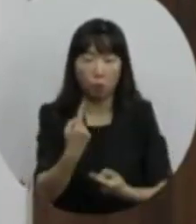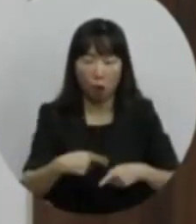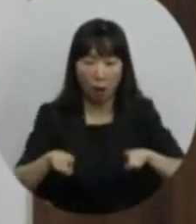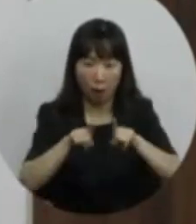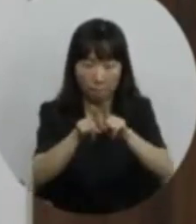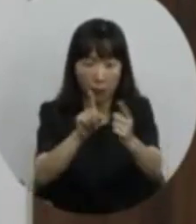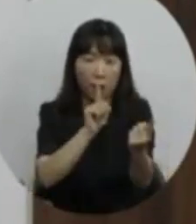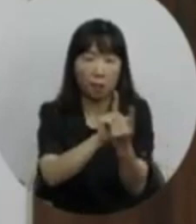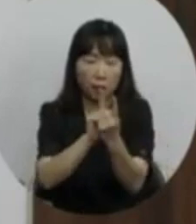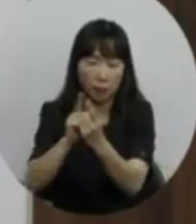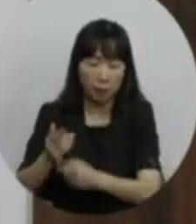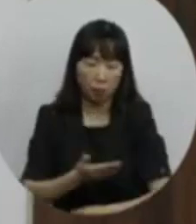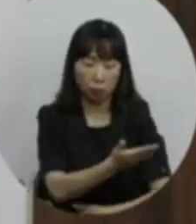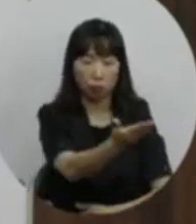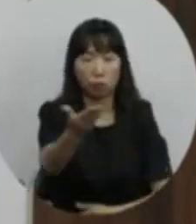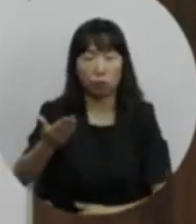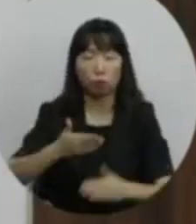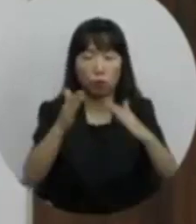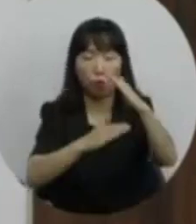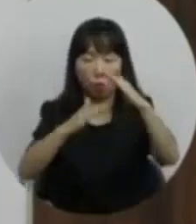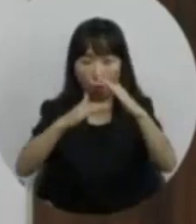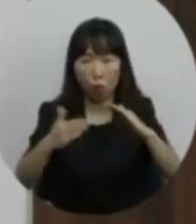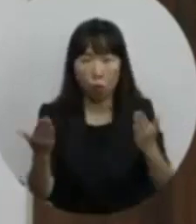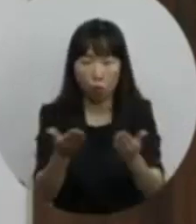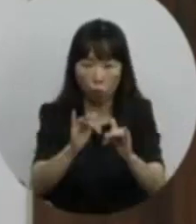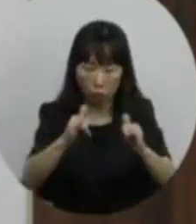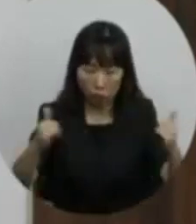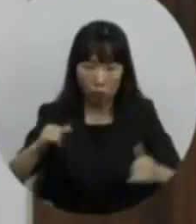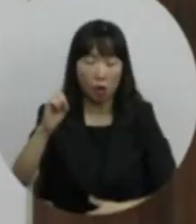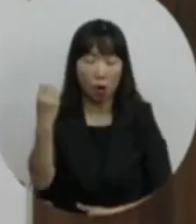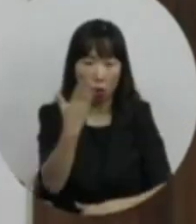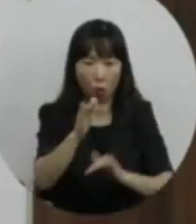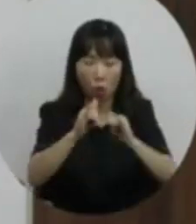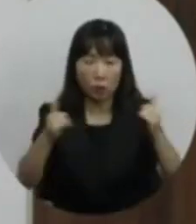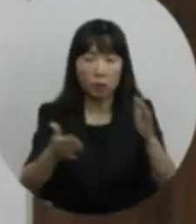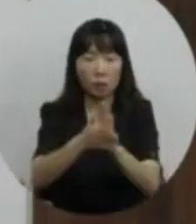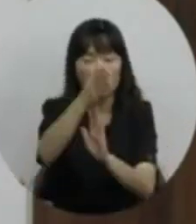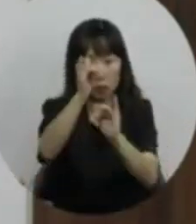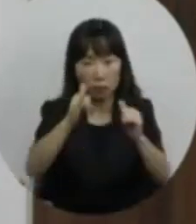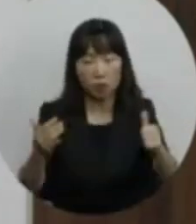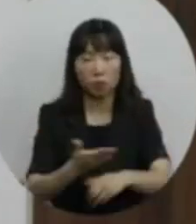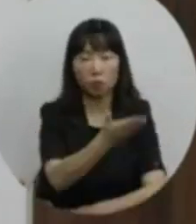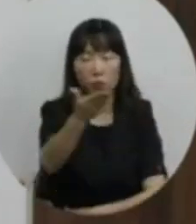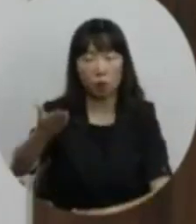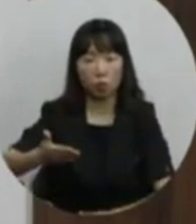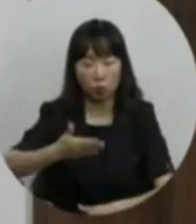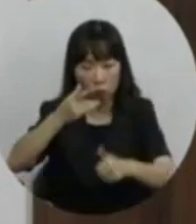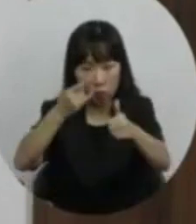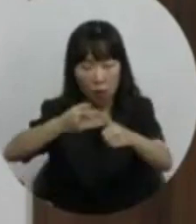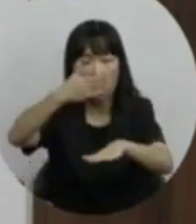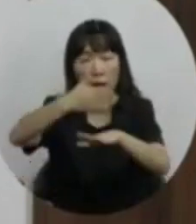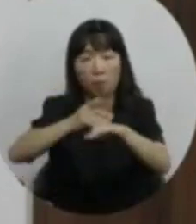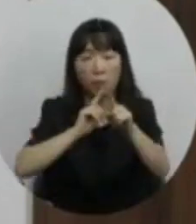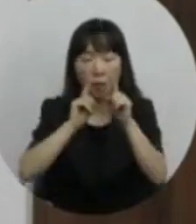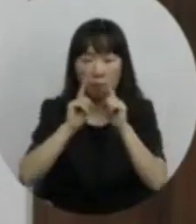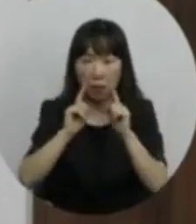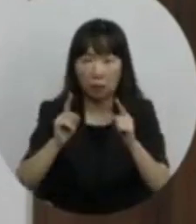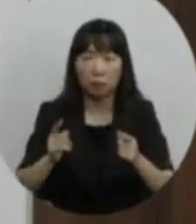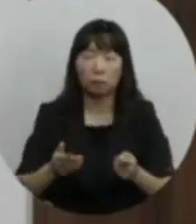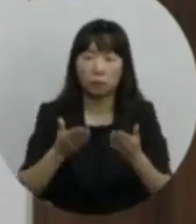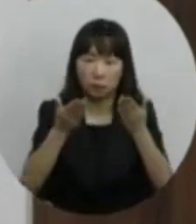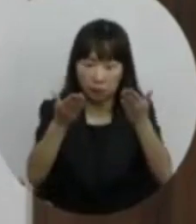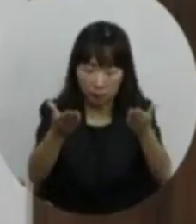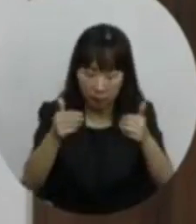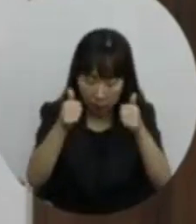주신 의원님들과 공직자, 언론인 그리고 시민 여러분께 반갑고 기쁜 마음으로